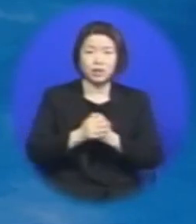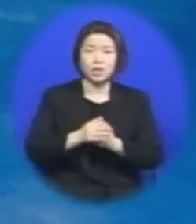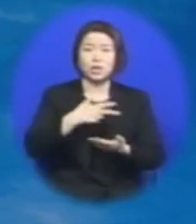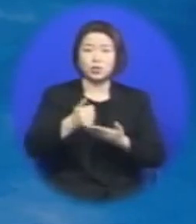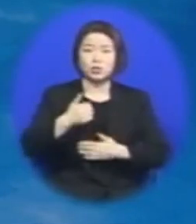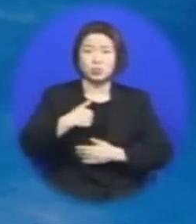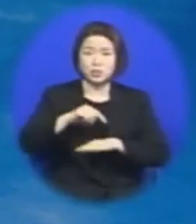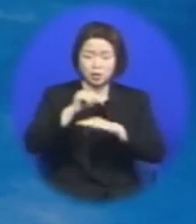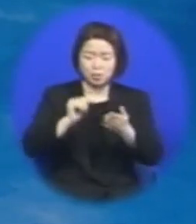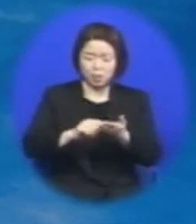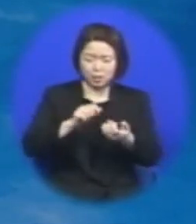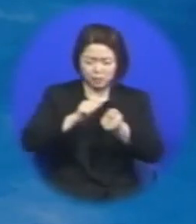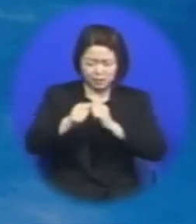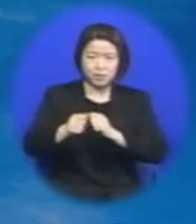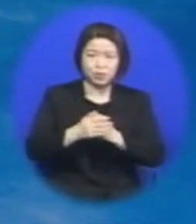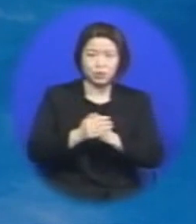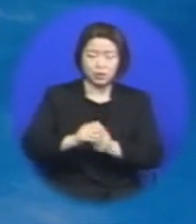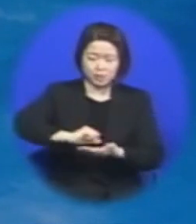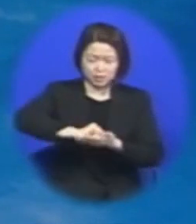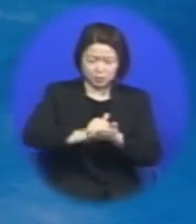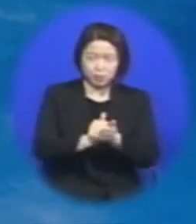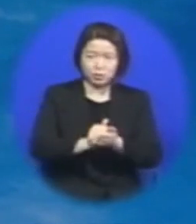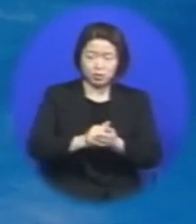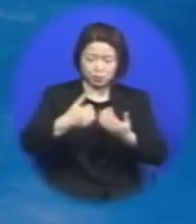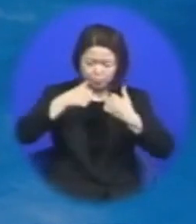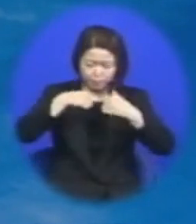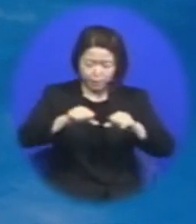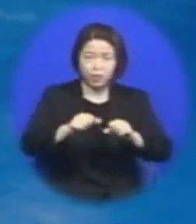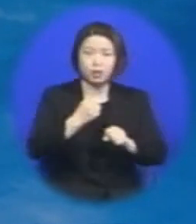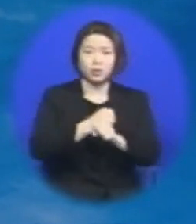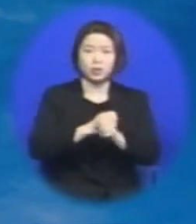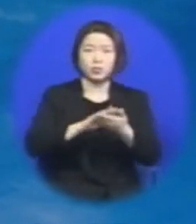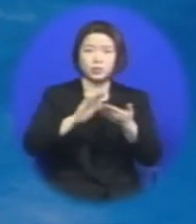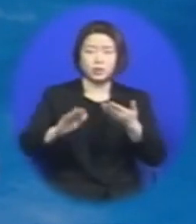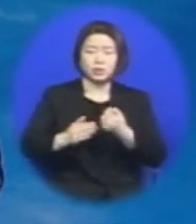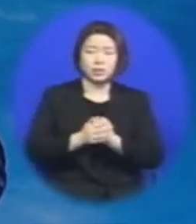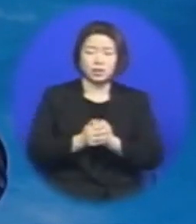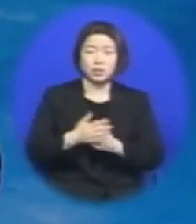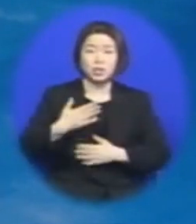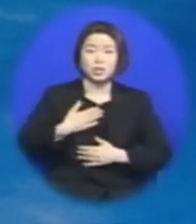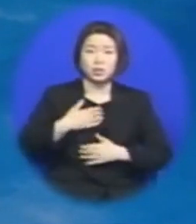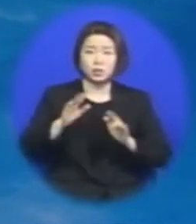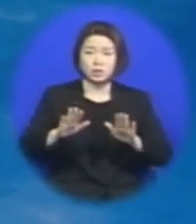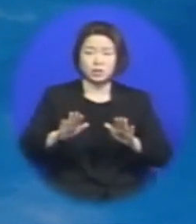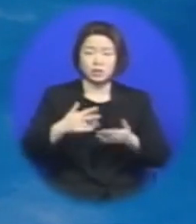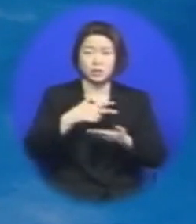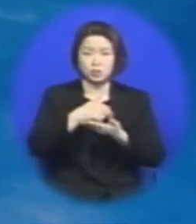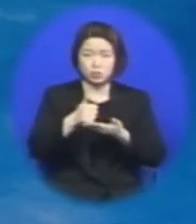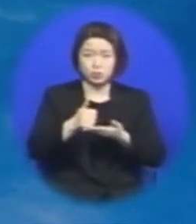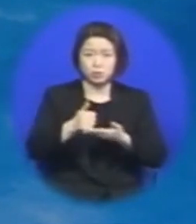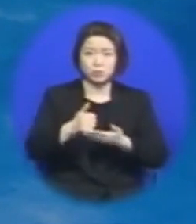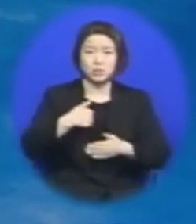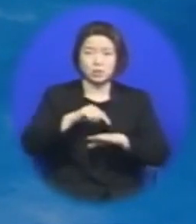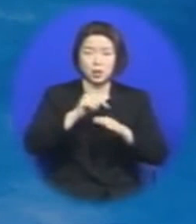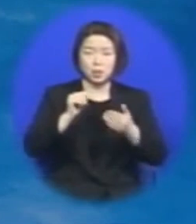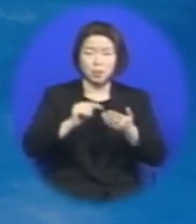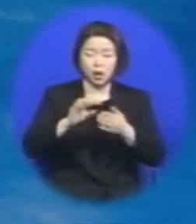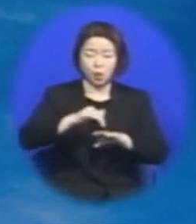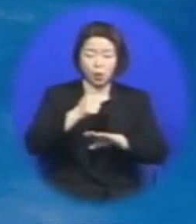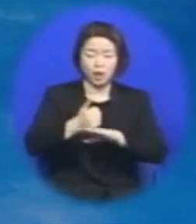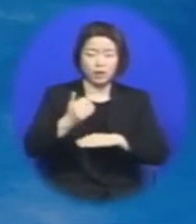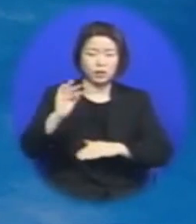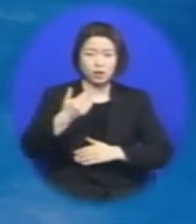마음을 찢습니다 아주 짓밟아 깨뜨립니다 저는 이제 주님이 제 마음의 왕 되기를 정말